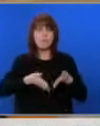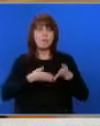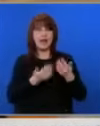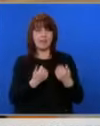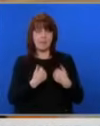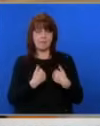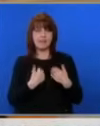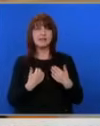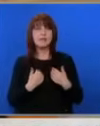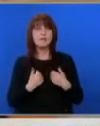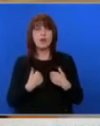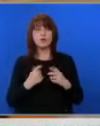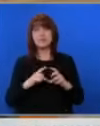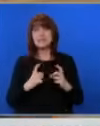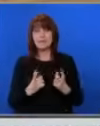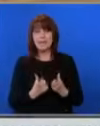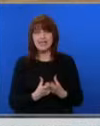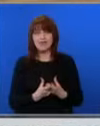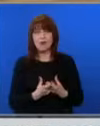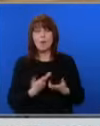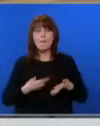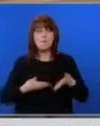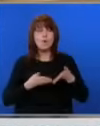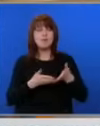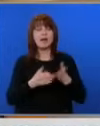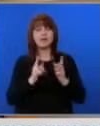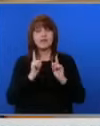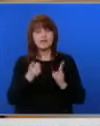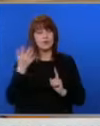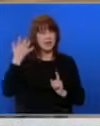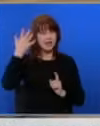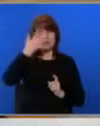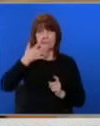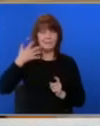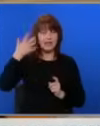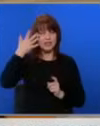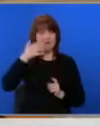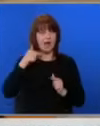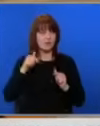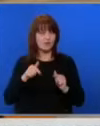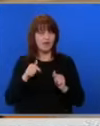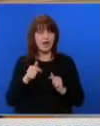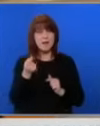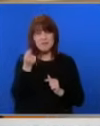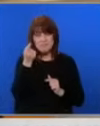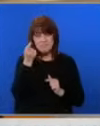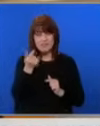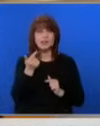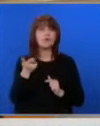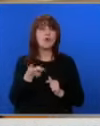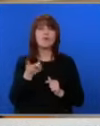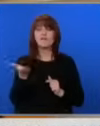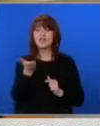на нашето семейство. Помагате ни да можем да преживеем това. Макар и много маничко, вие